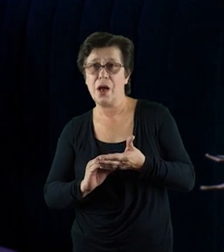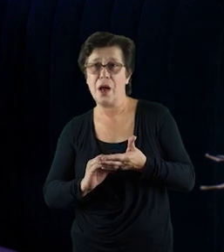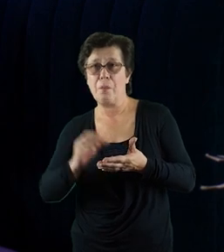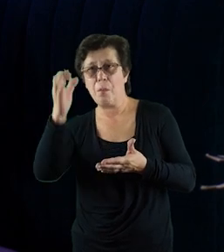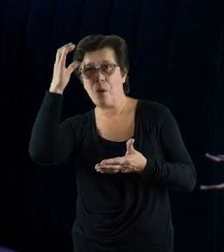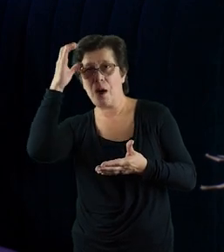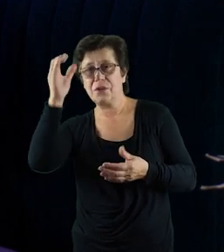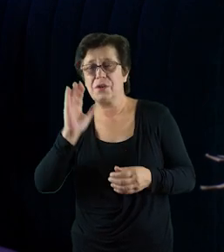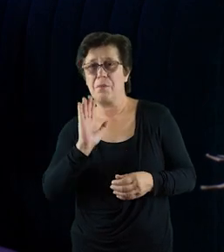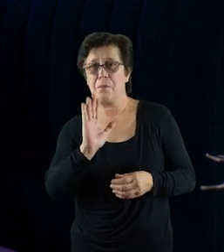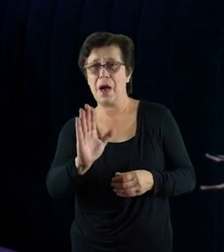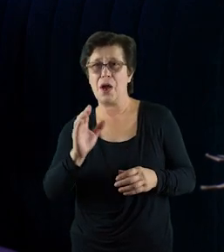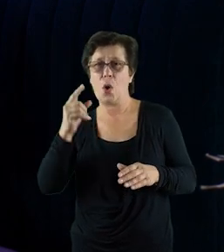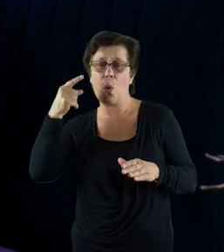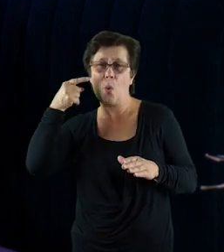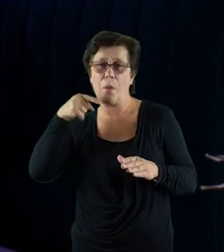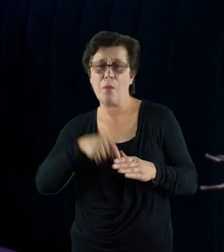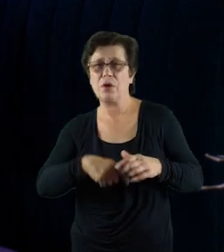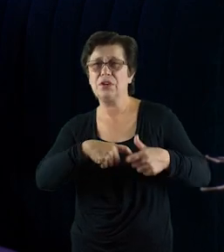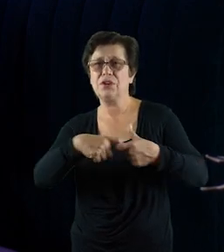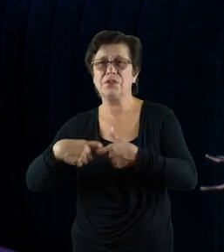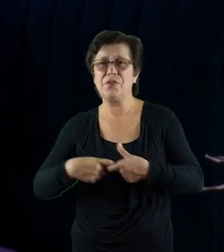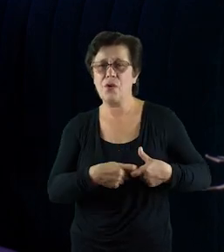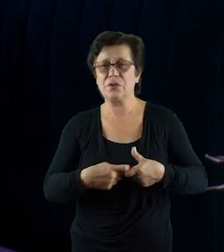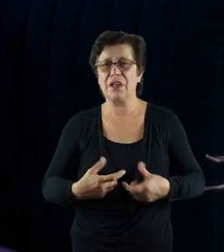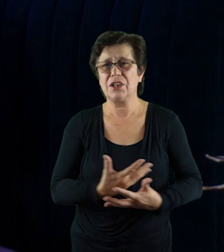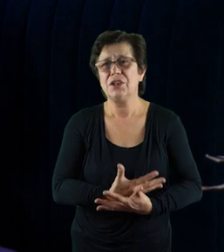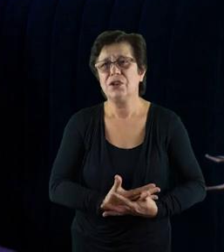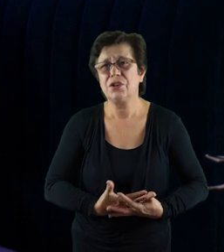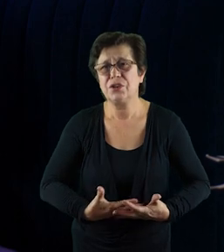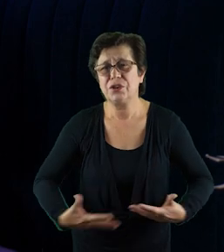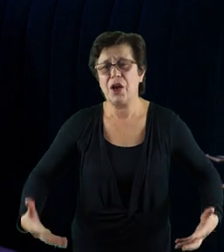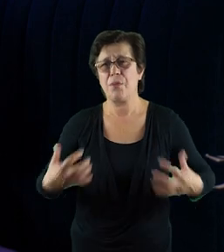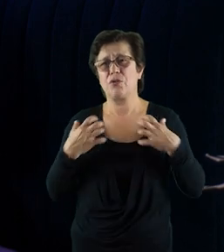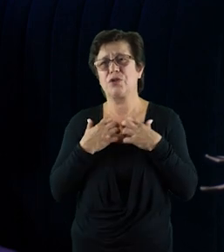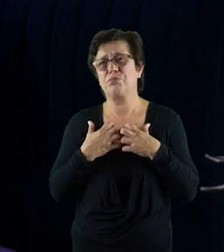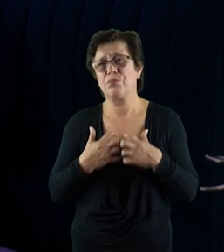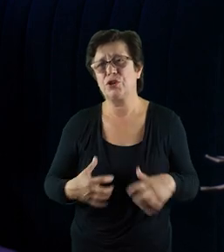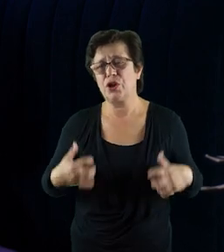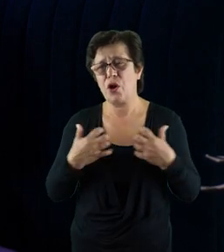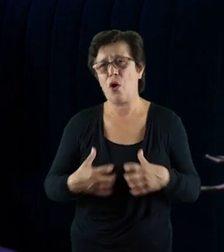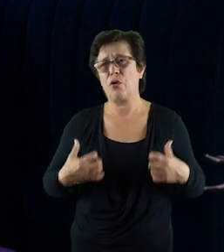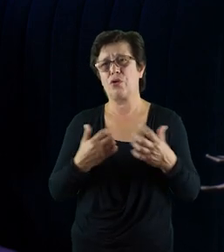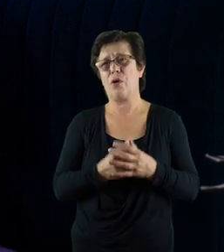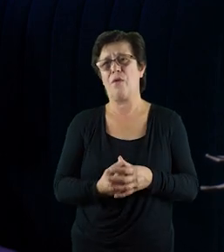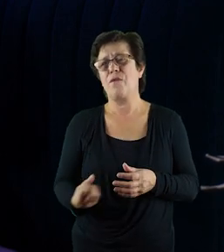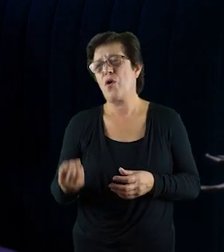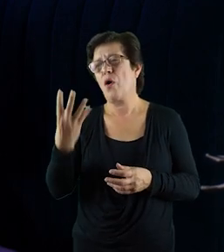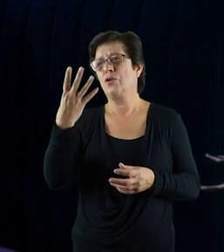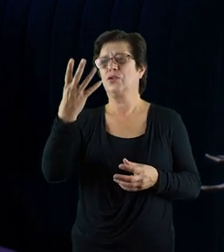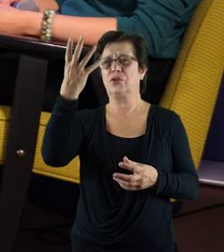głęboki związek z ziemią, z naturą, z kołowrotem pór roku. I